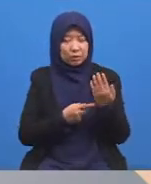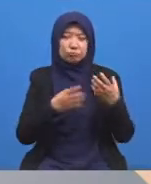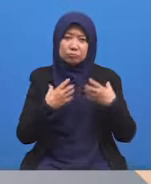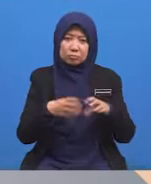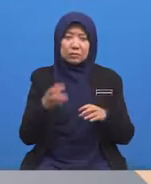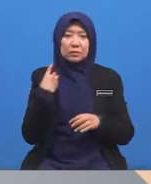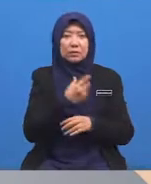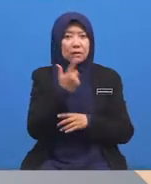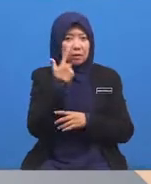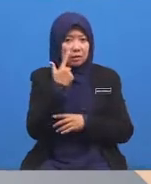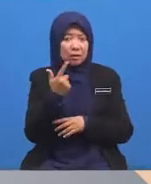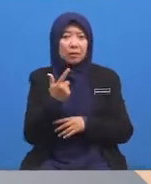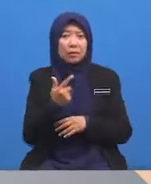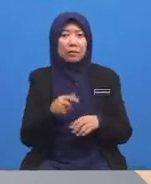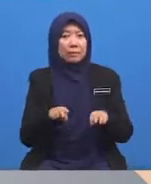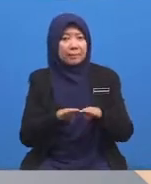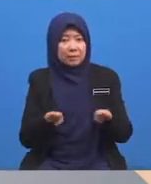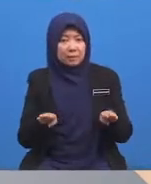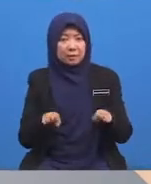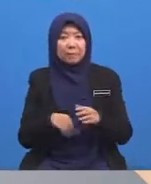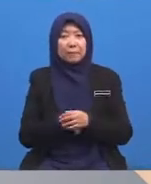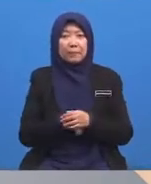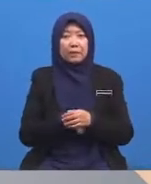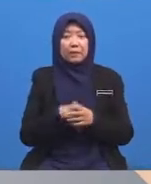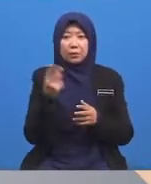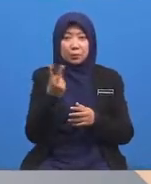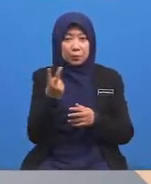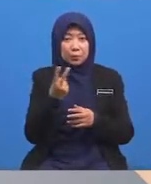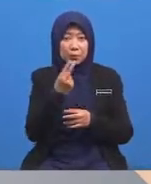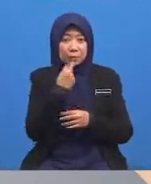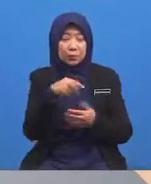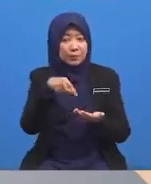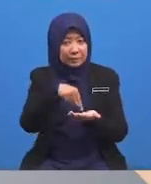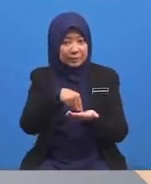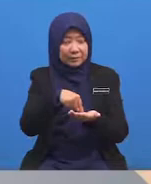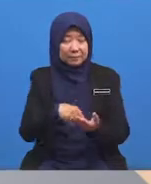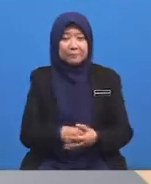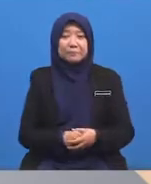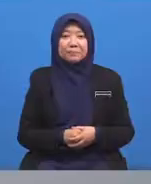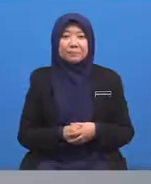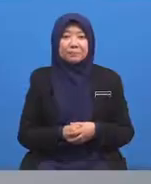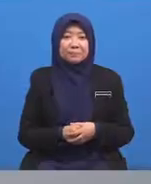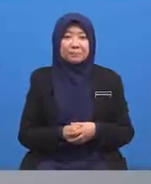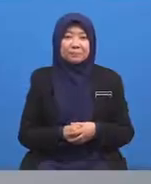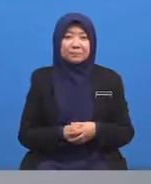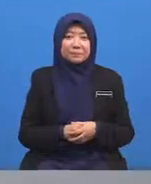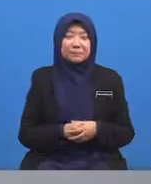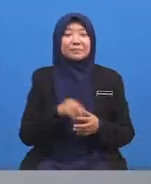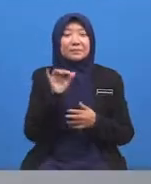Sebelum kita mulakan, cuba kita lihat perbezaan di antara kedua-dua jenis gula ini.